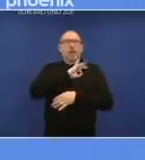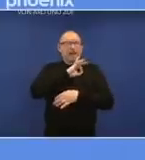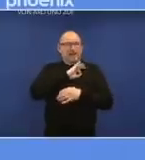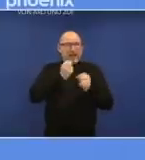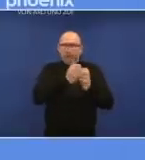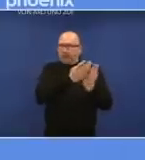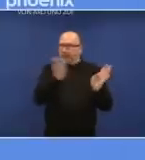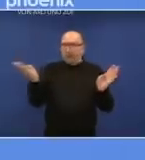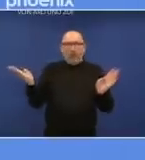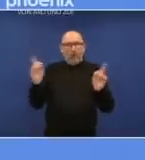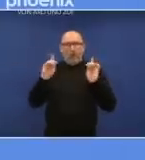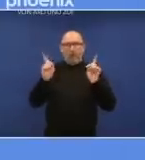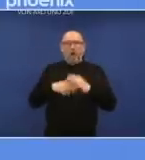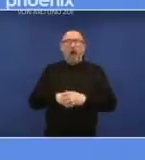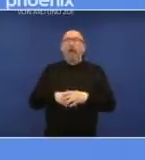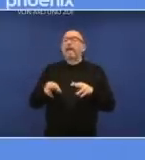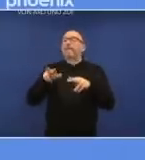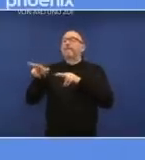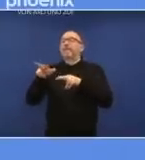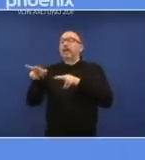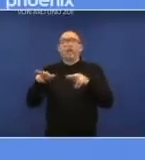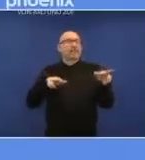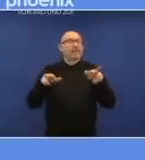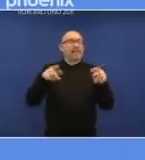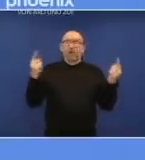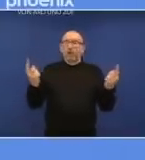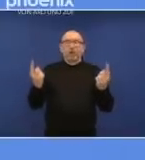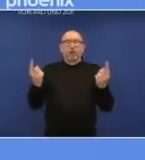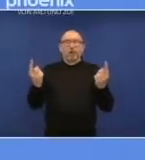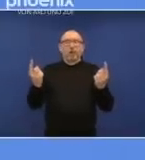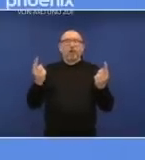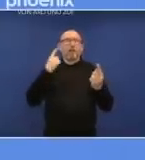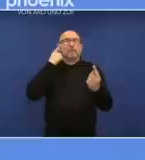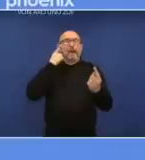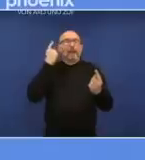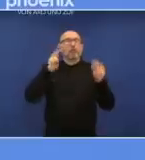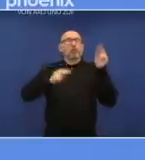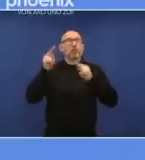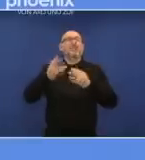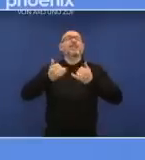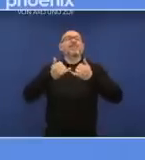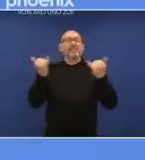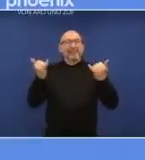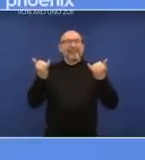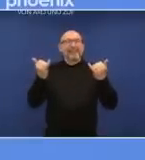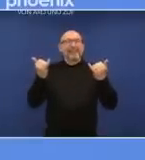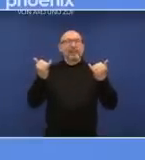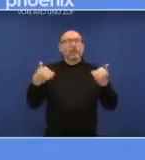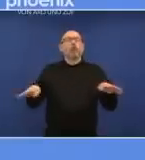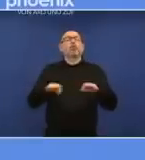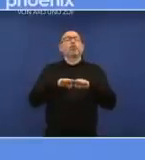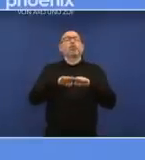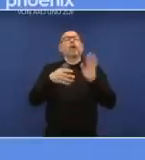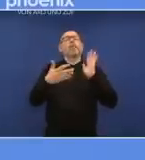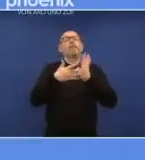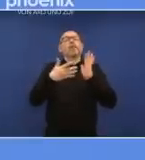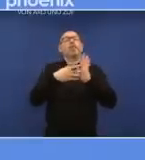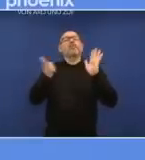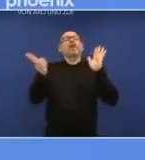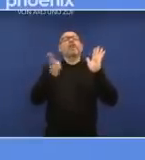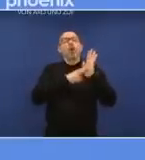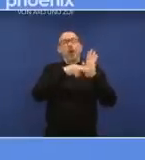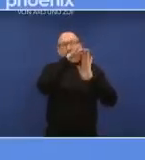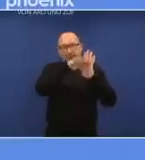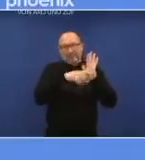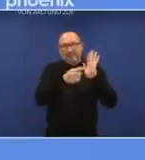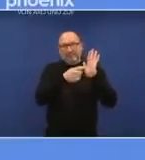Parteienspektrum, aber zwischen dem Ministerium geht es um eine Meinungsverschiedenheit über Prüfnormen, wobei diese Prüfnorm, um es